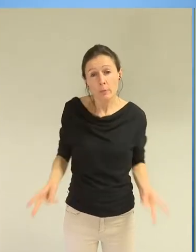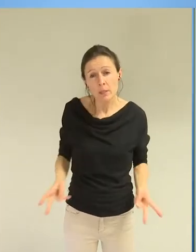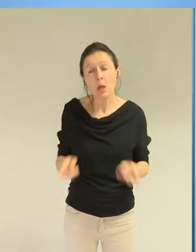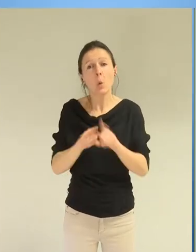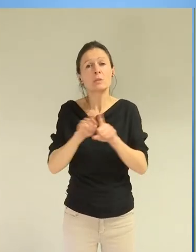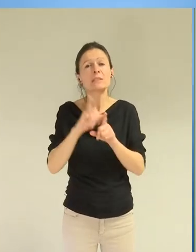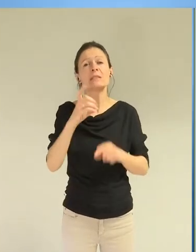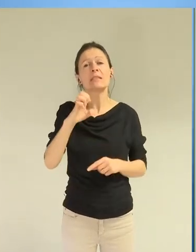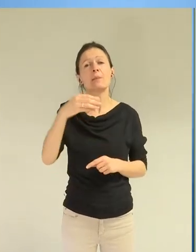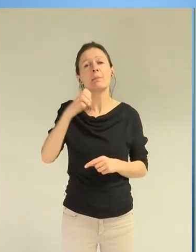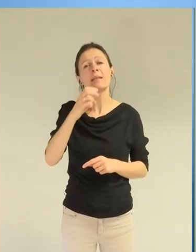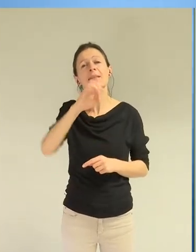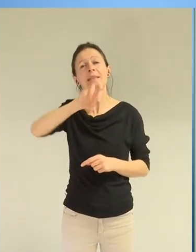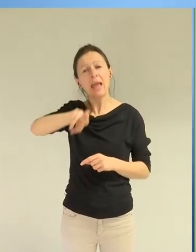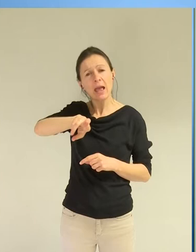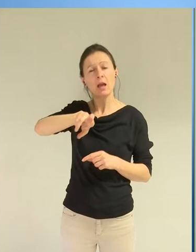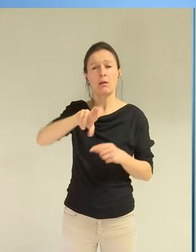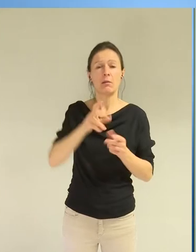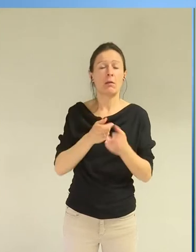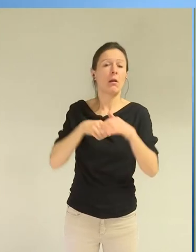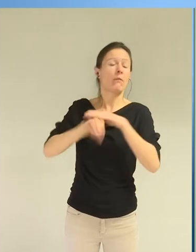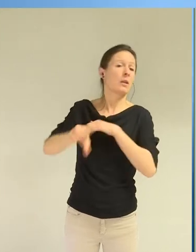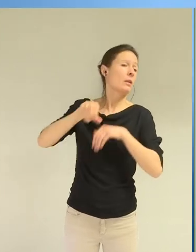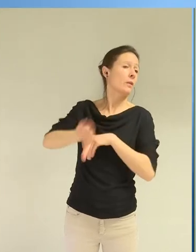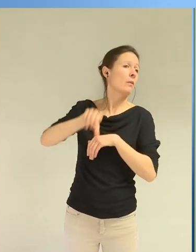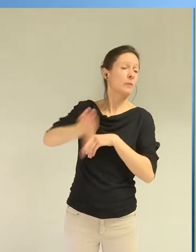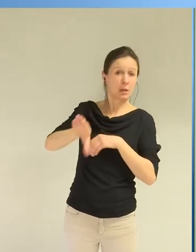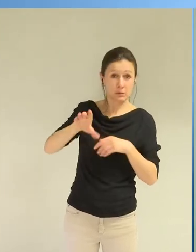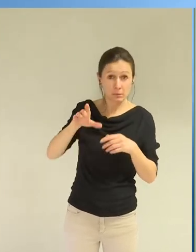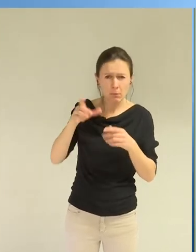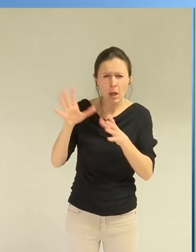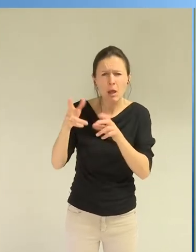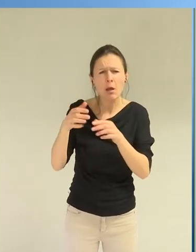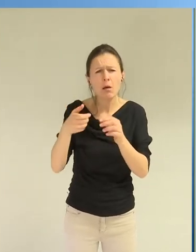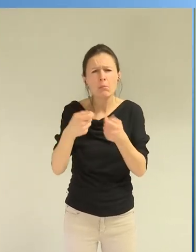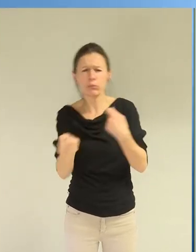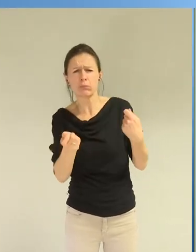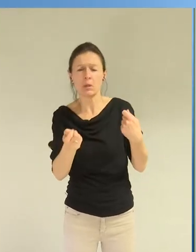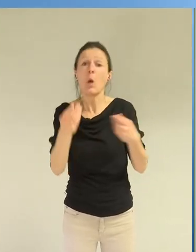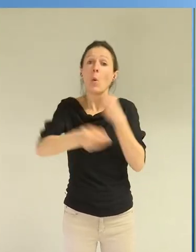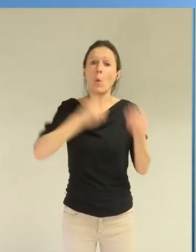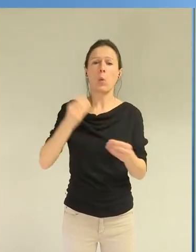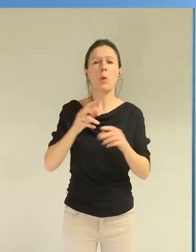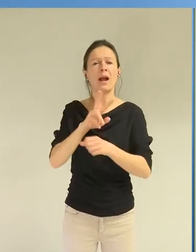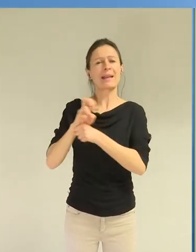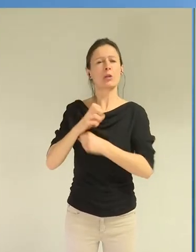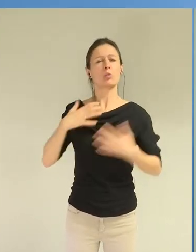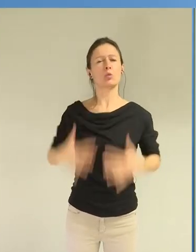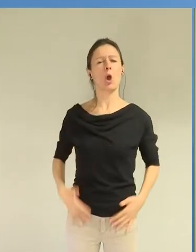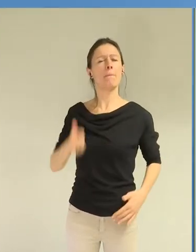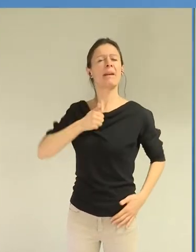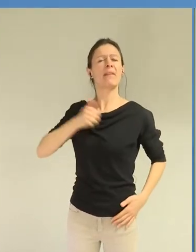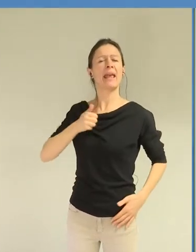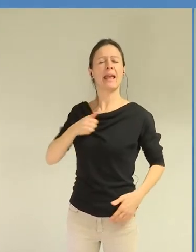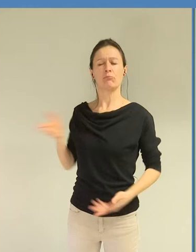la ligne du lobby de l'industrie agricole on n'en voit pas son calme son garde du corps particulier agressé en pleine rue des citoyens